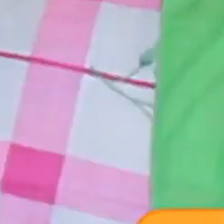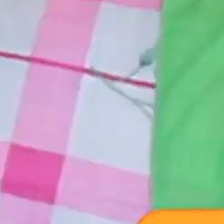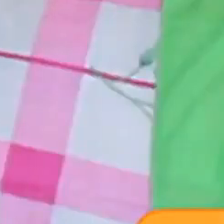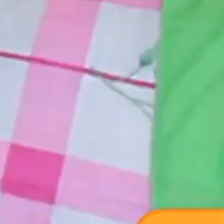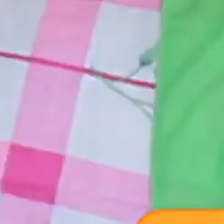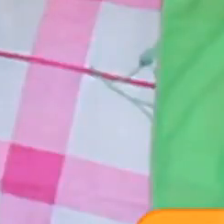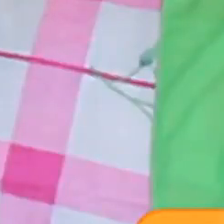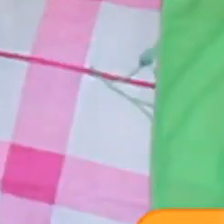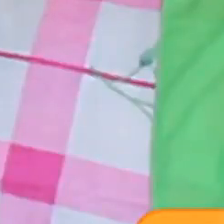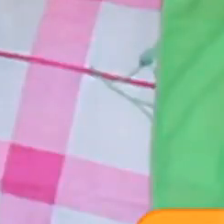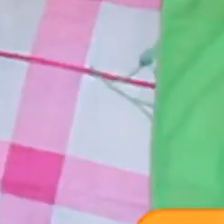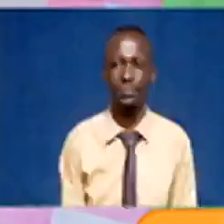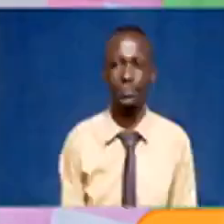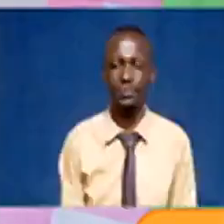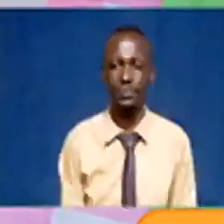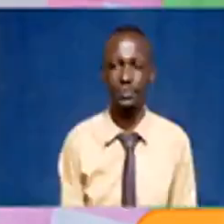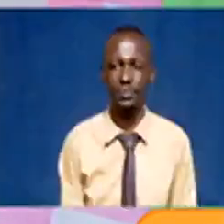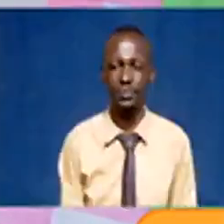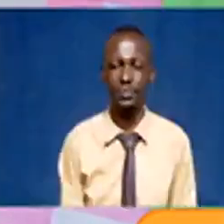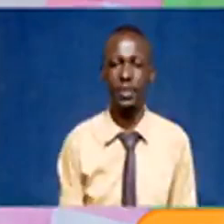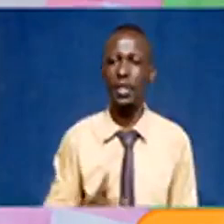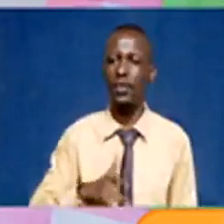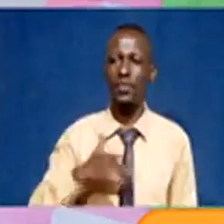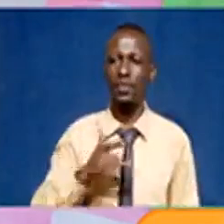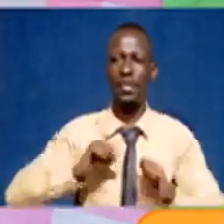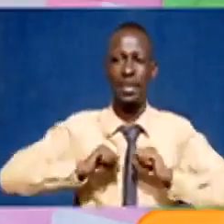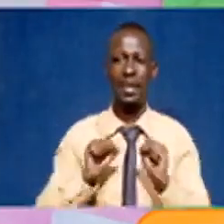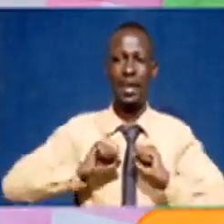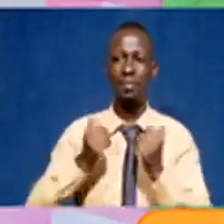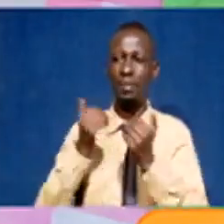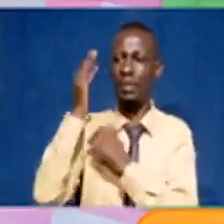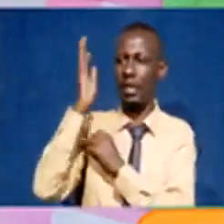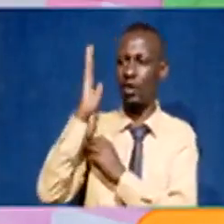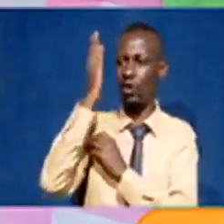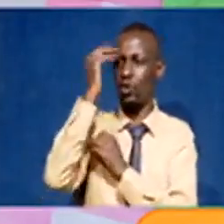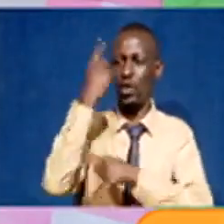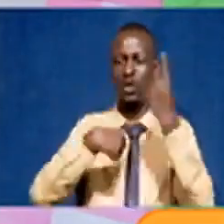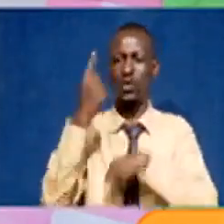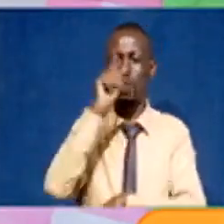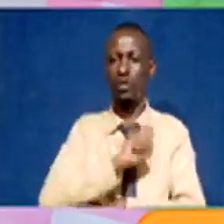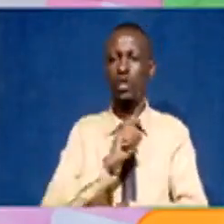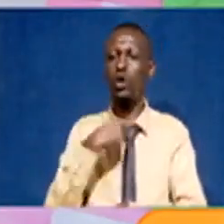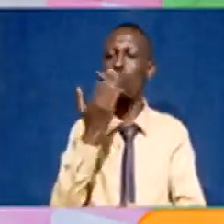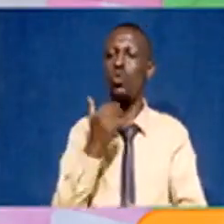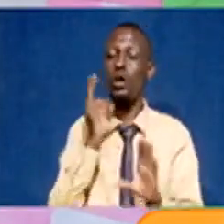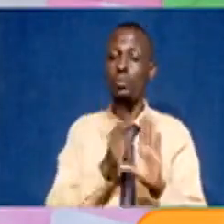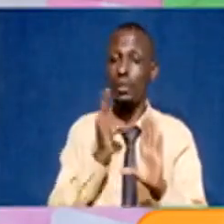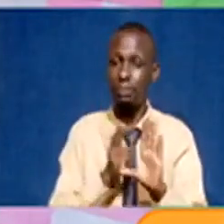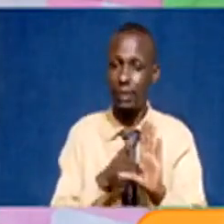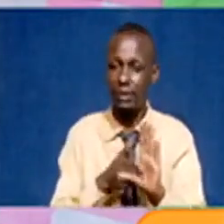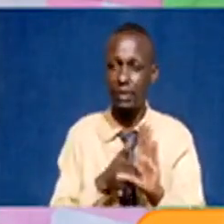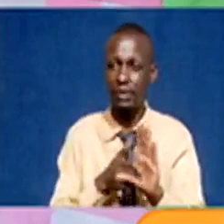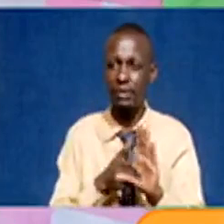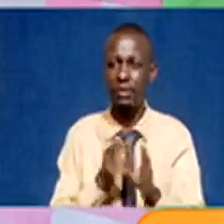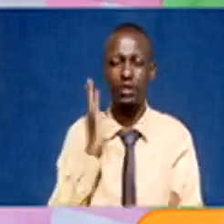Naisi vizuri, na shukuru Mungu sababu ya kuwin, na kila mtu mwenye anataka kucheza hii shabiki, shabiki